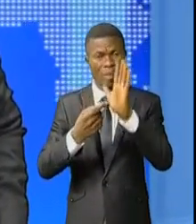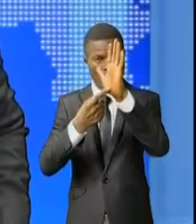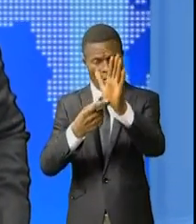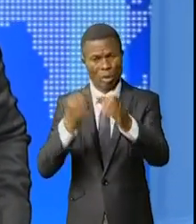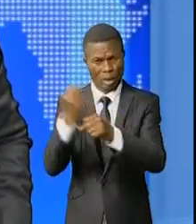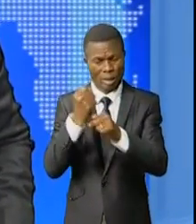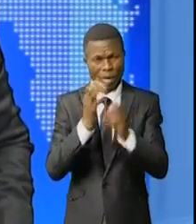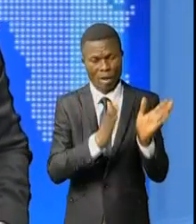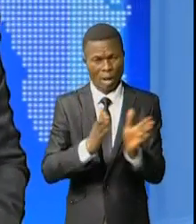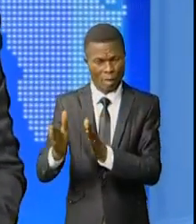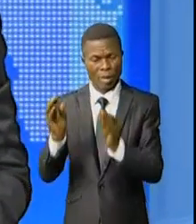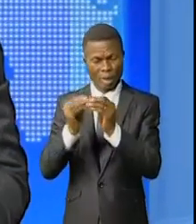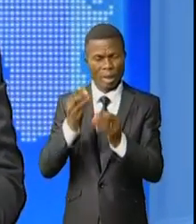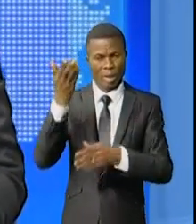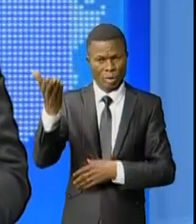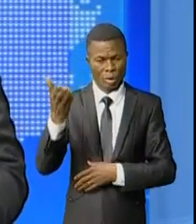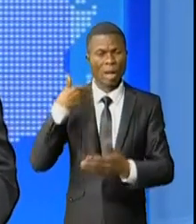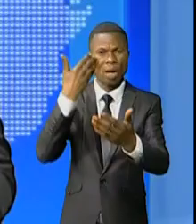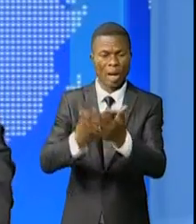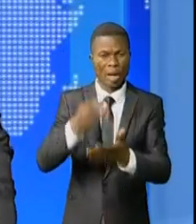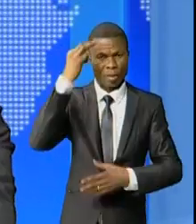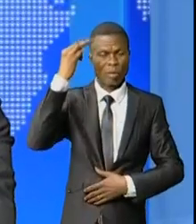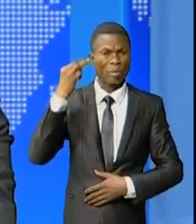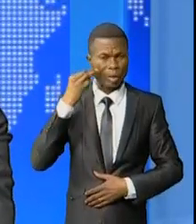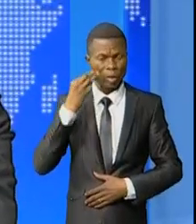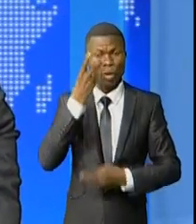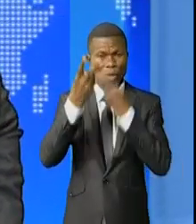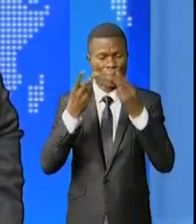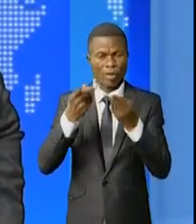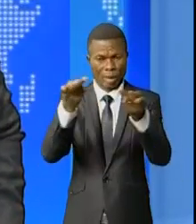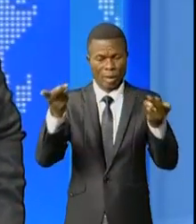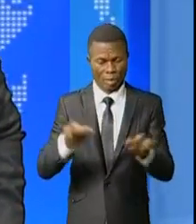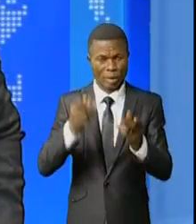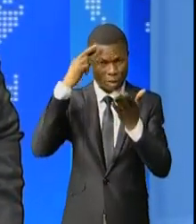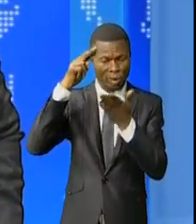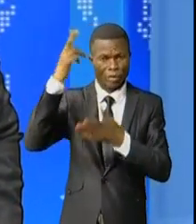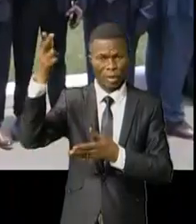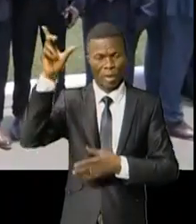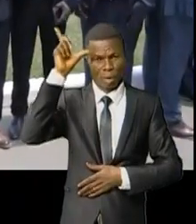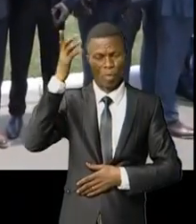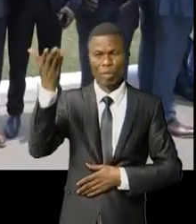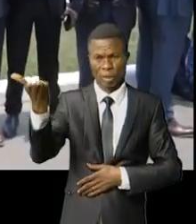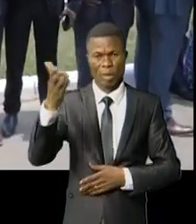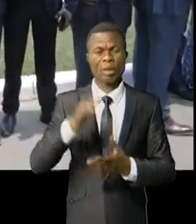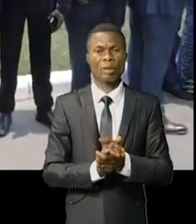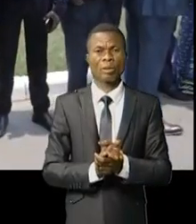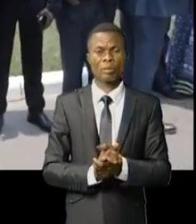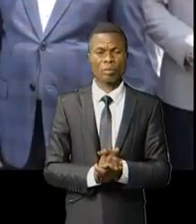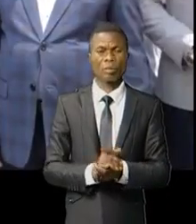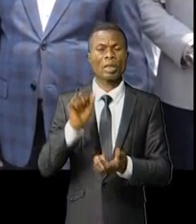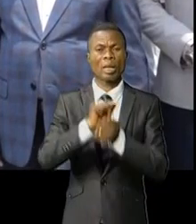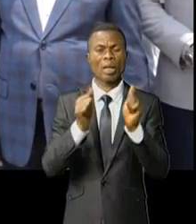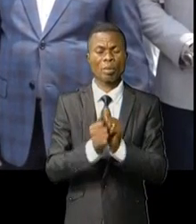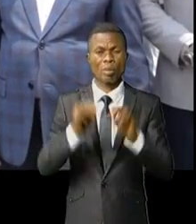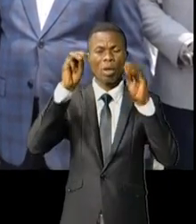travail préparatoire et l'arrivée du ministre qui a également visité quelques sites. Regardez. Les états généraux de